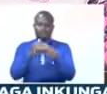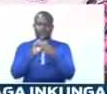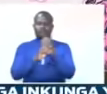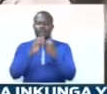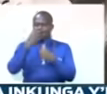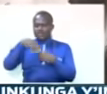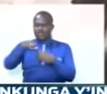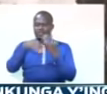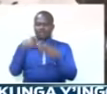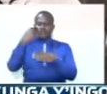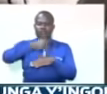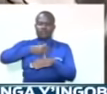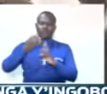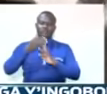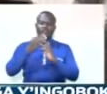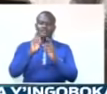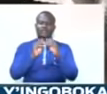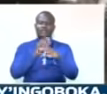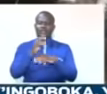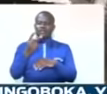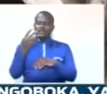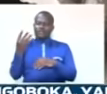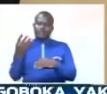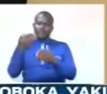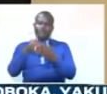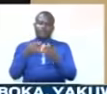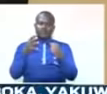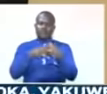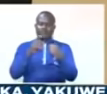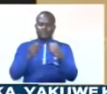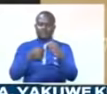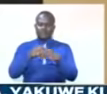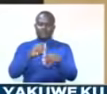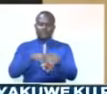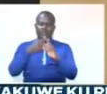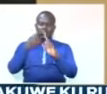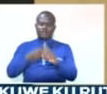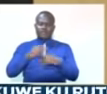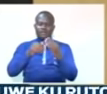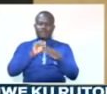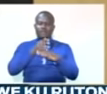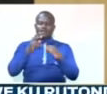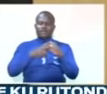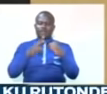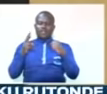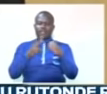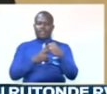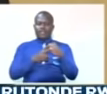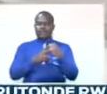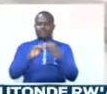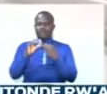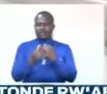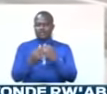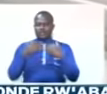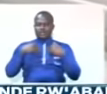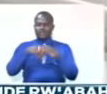Muhanga ku munsi iri hagati y'abantu 24 n'abantu 9 mu gihe igiteranyo cyabo ari 77 ishami ry'ubuzima muri